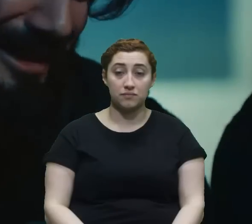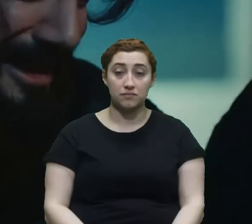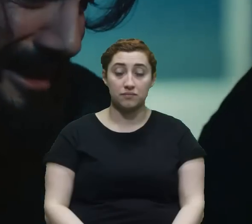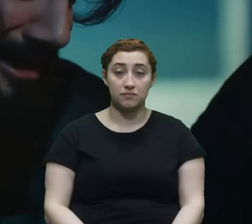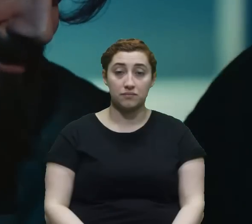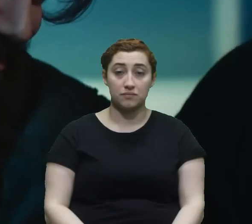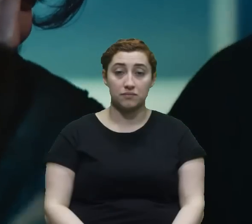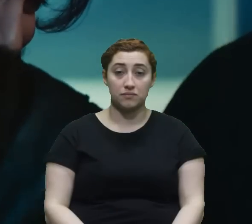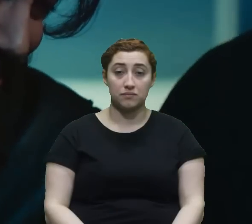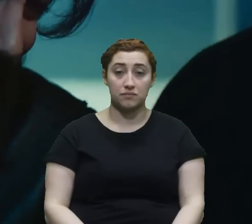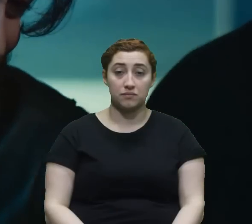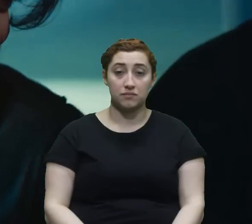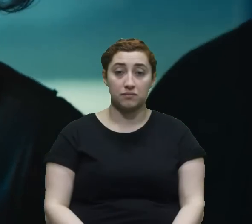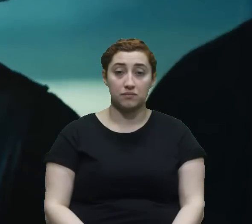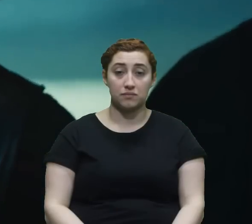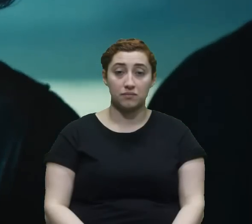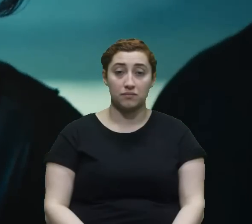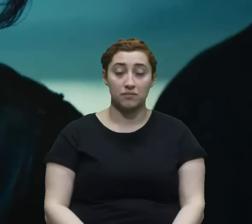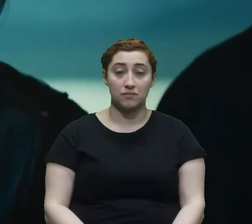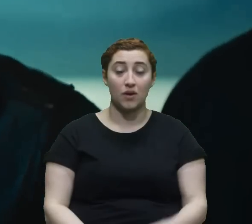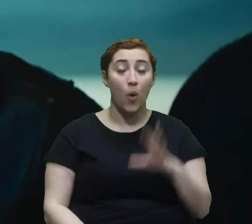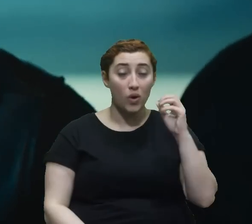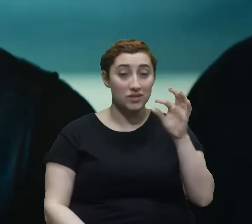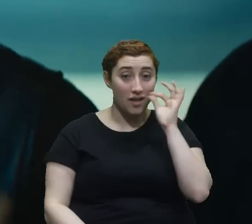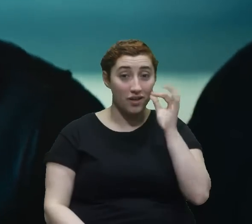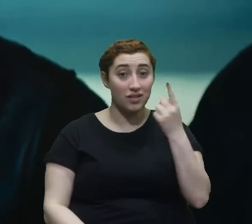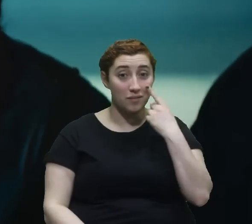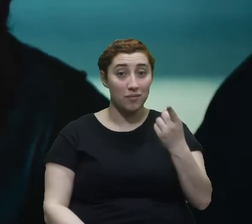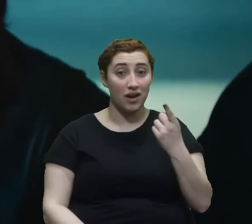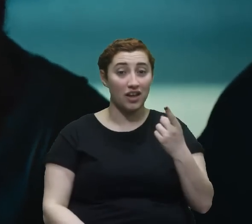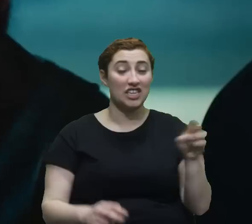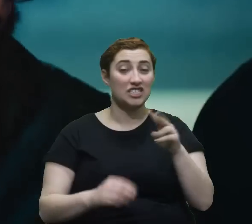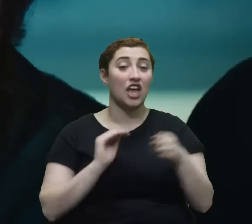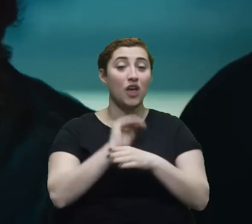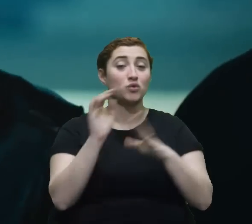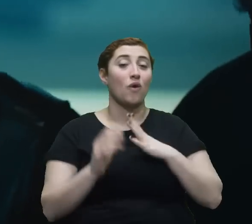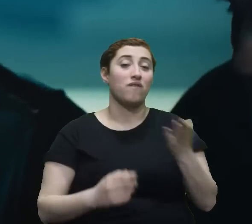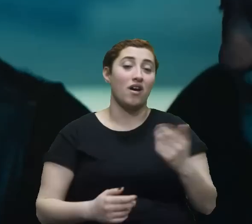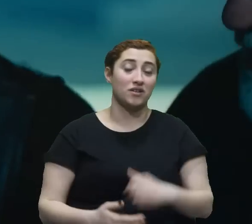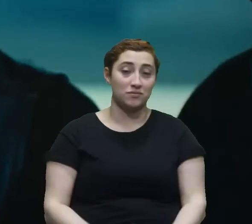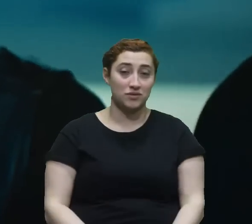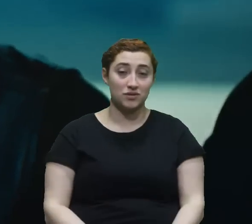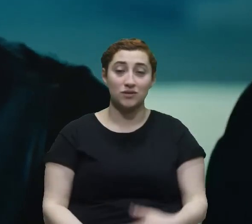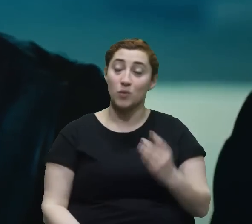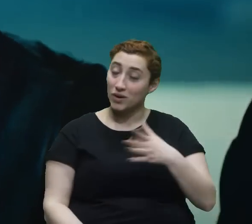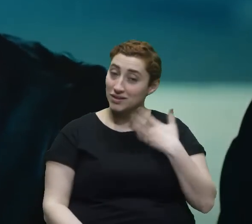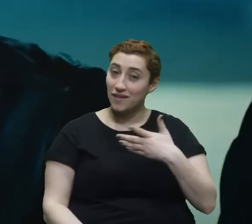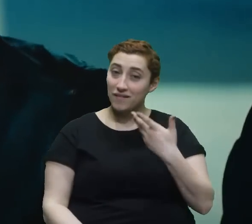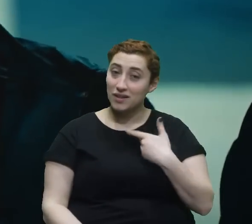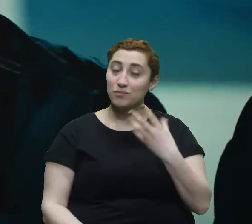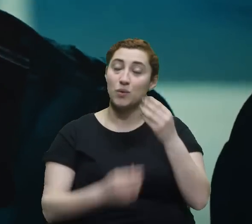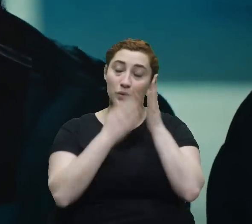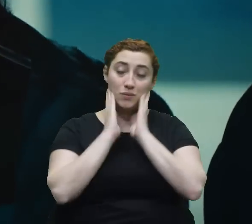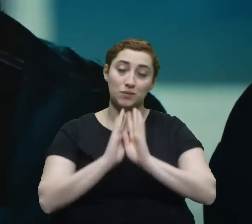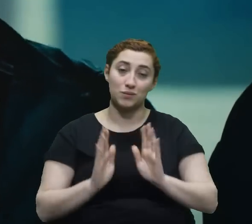okumayı bıraktı. Bak hoca efendi. Yaşıyorlarmış ikisi de. Çok sevindim.